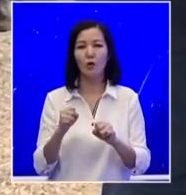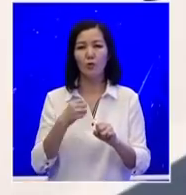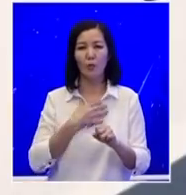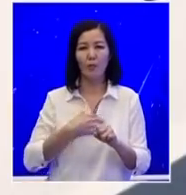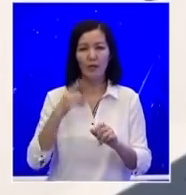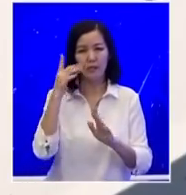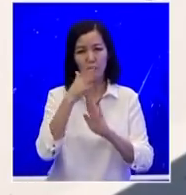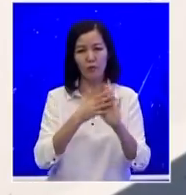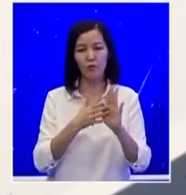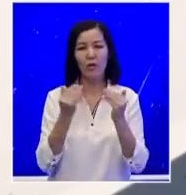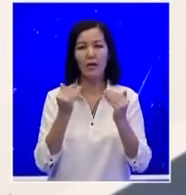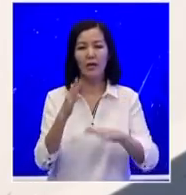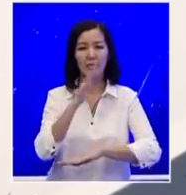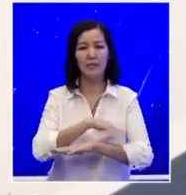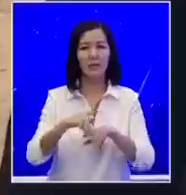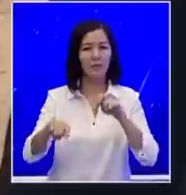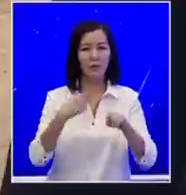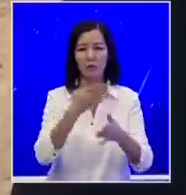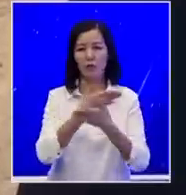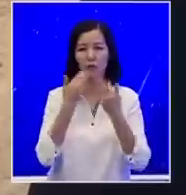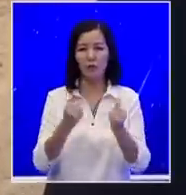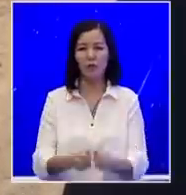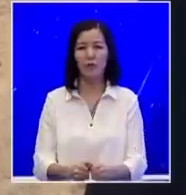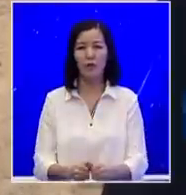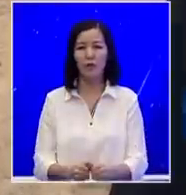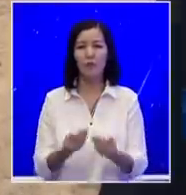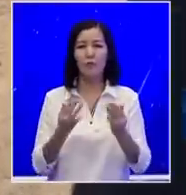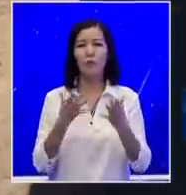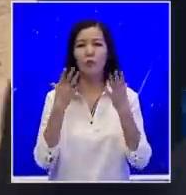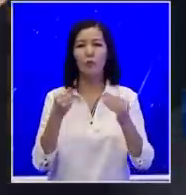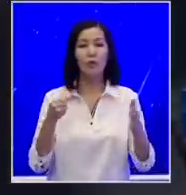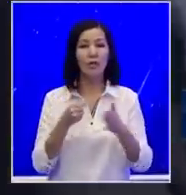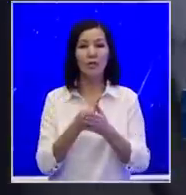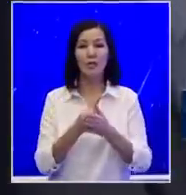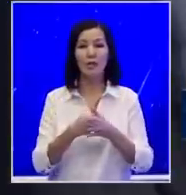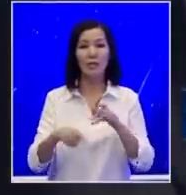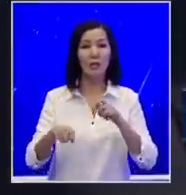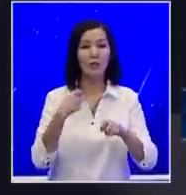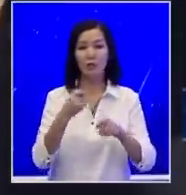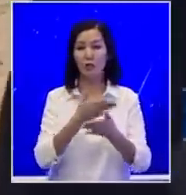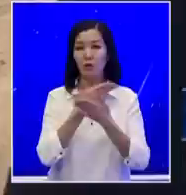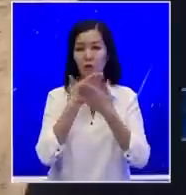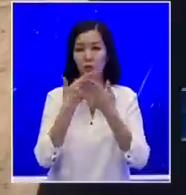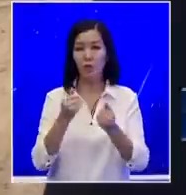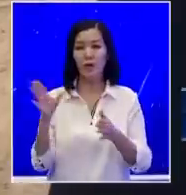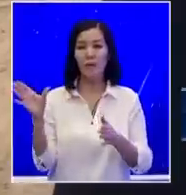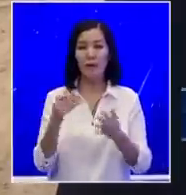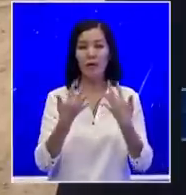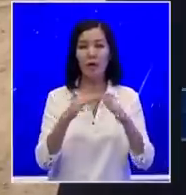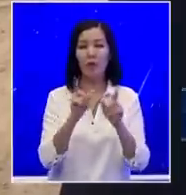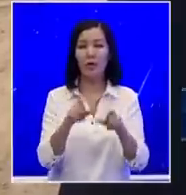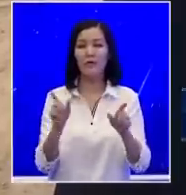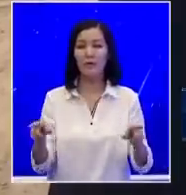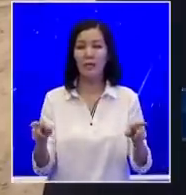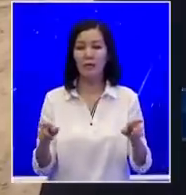түсінген. Қазірге тәртіп бұзғандар жоқ. Бүгінге дейін заң бұзушылықтар орын алған жоқ. Біз келген ауылдың азаматтарын,